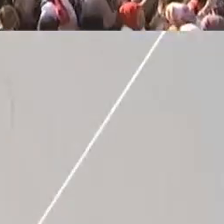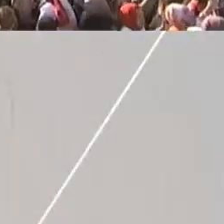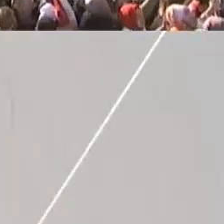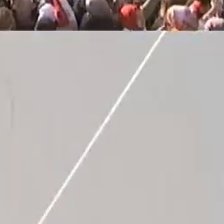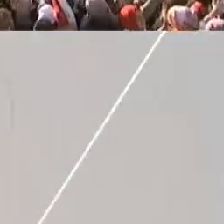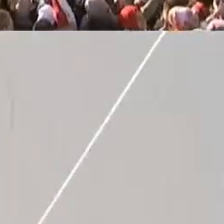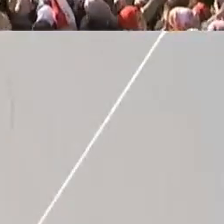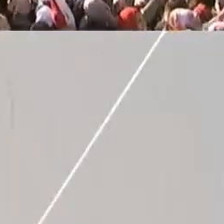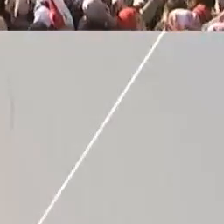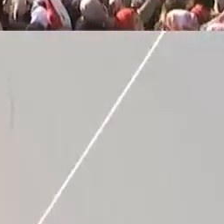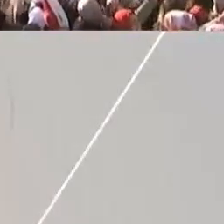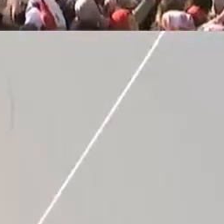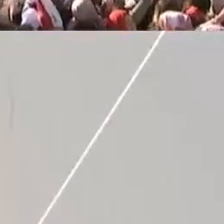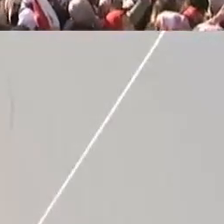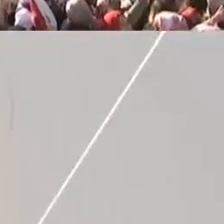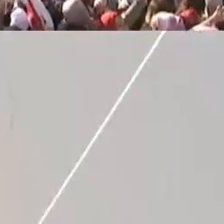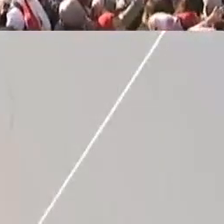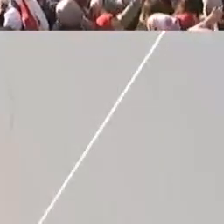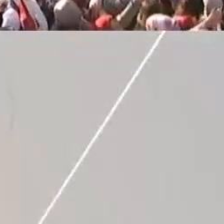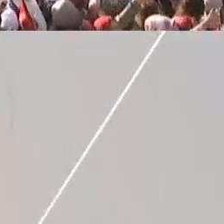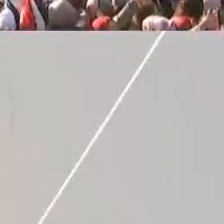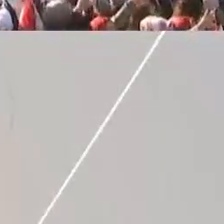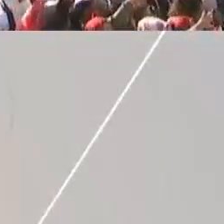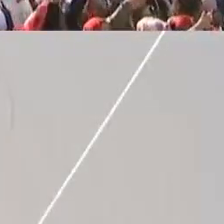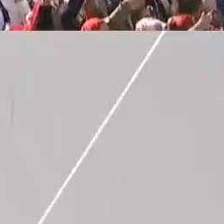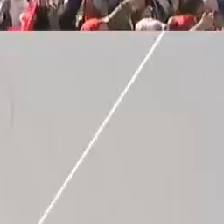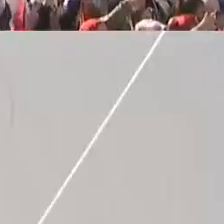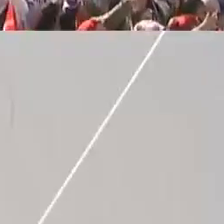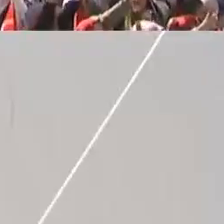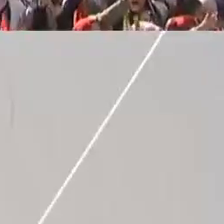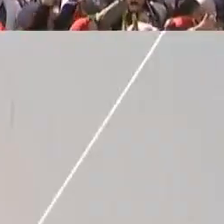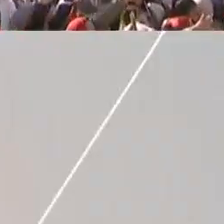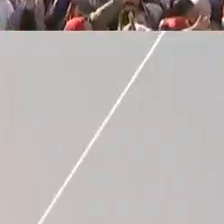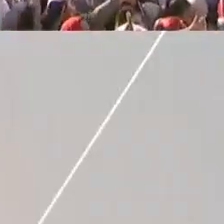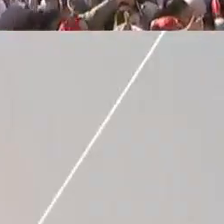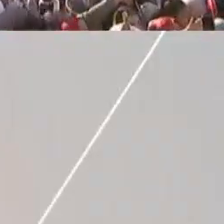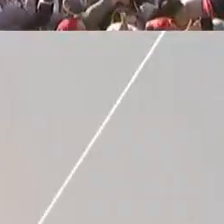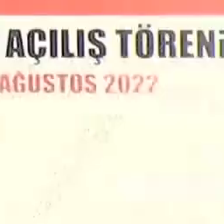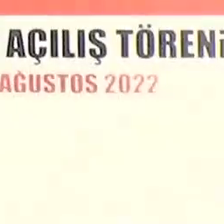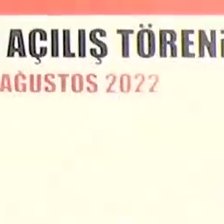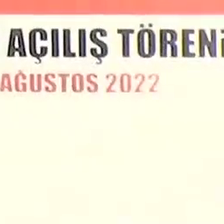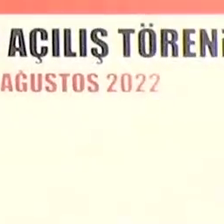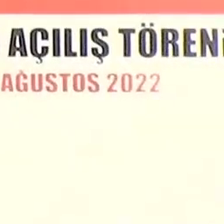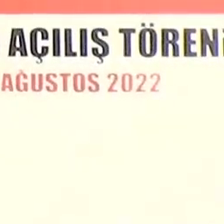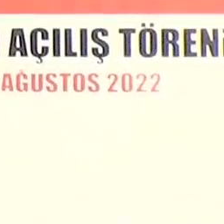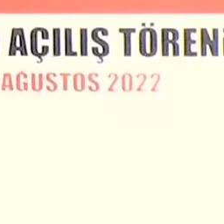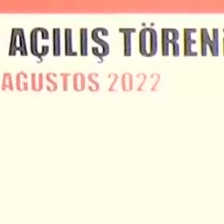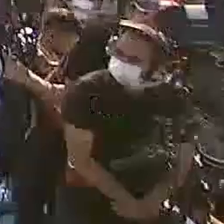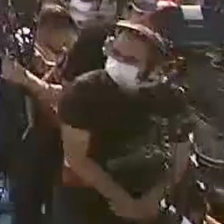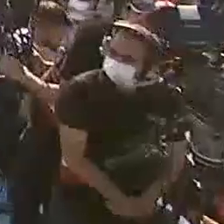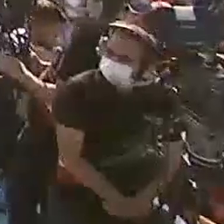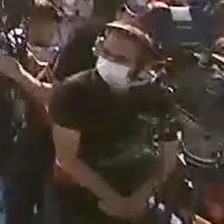ağzınızla kuş tutsanız size oy yok, altılı masa. Burası